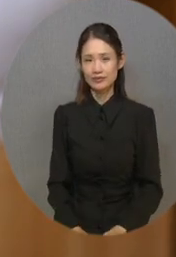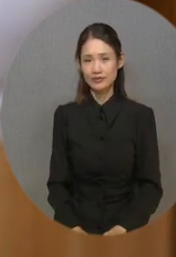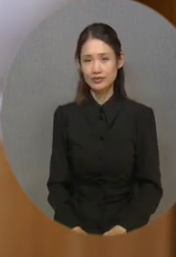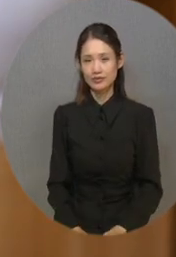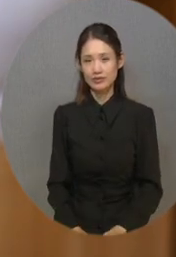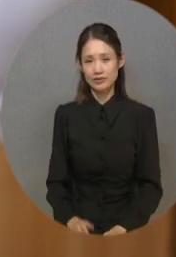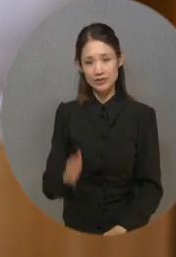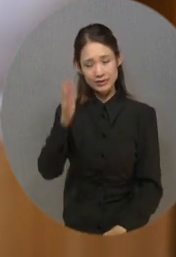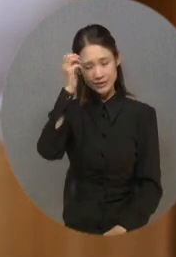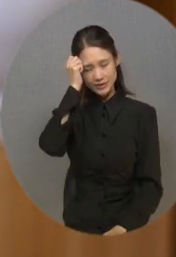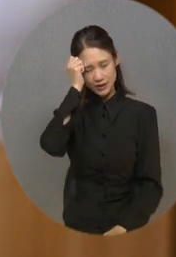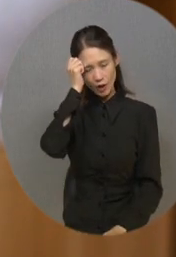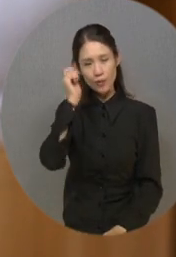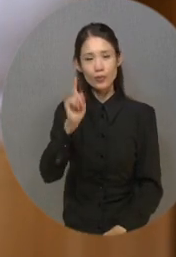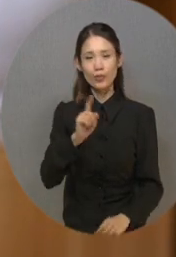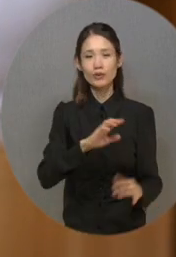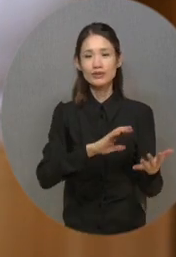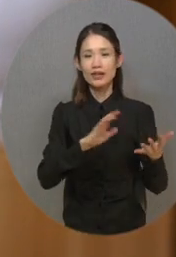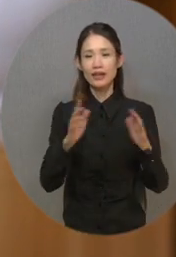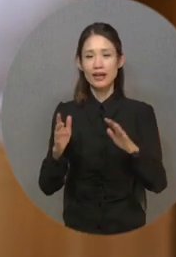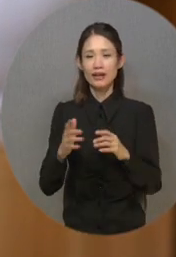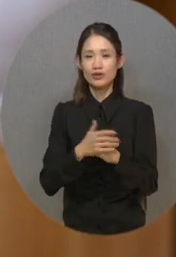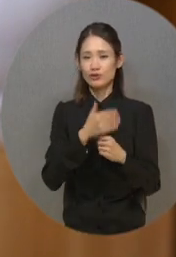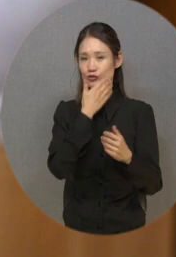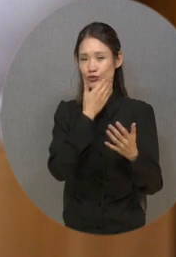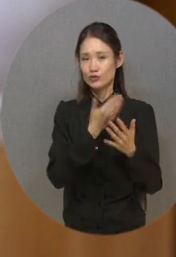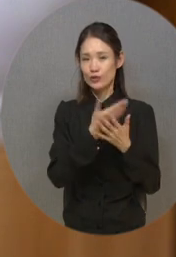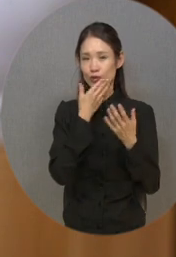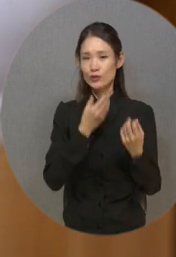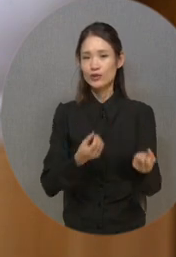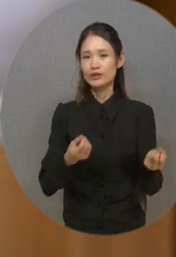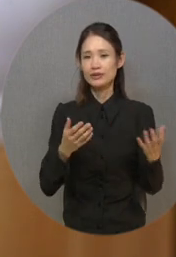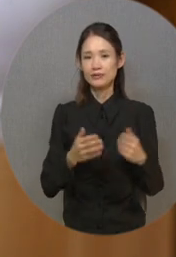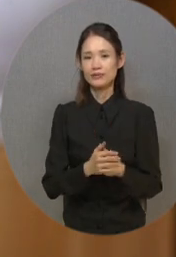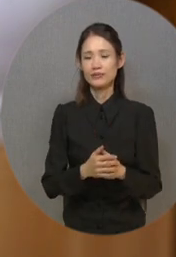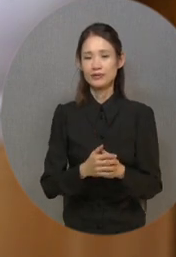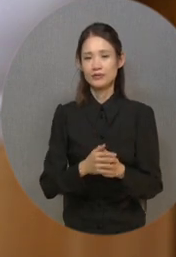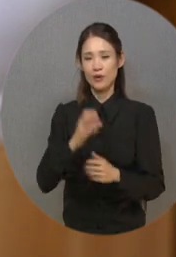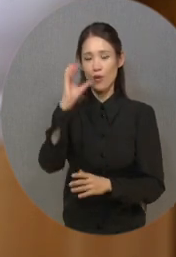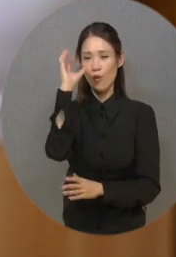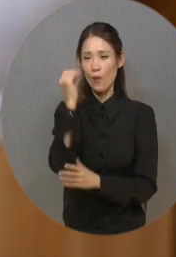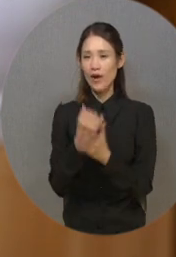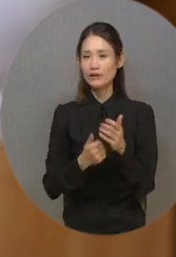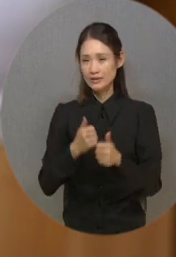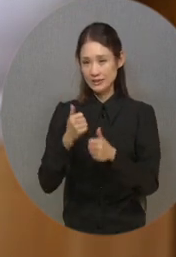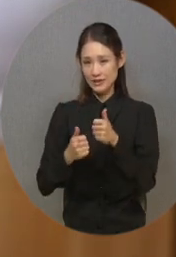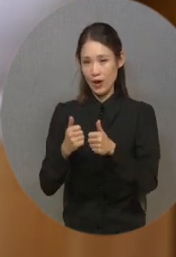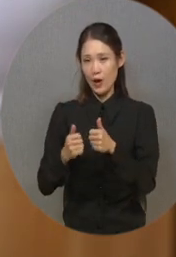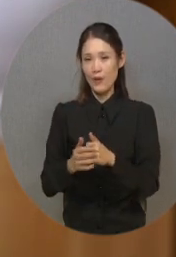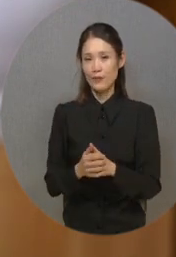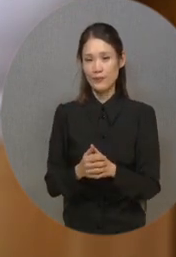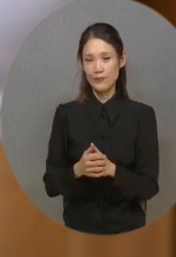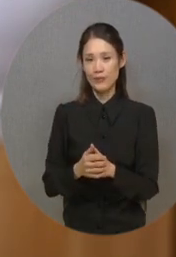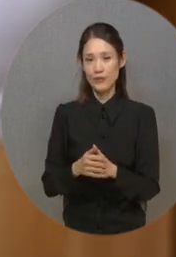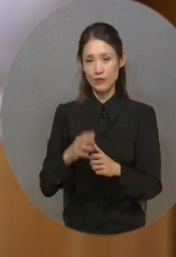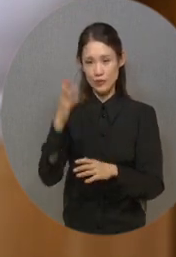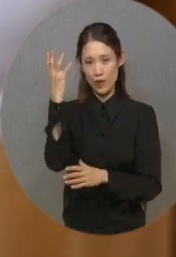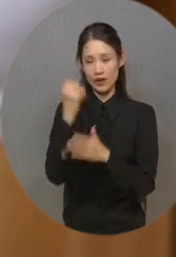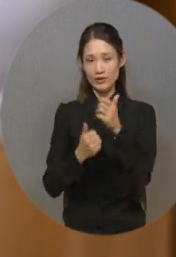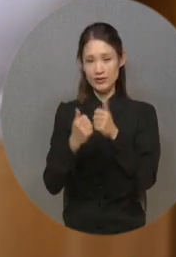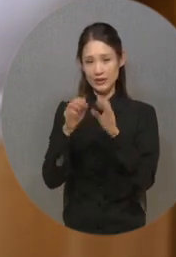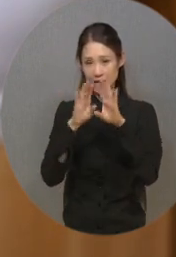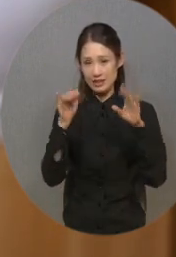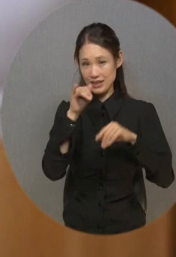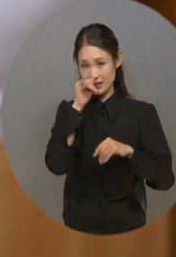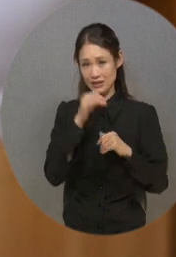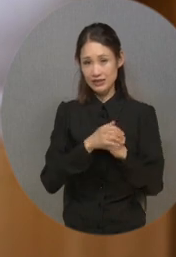우리가 기억하는 세계적인 메가 이벤트, 이벤트는 월드컵 있죠. 월드컵 우리가 개최해봤잖아요. 네.